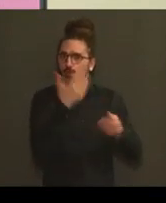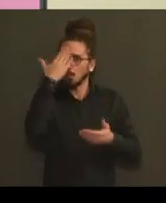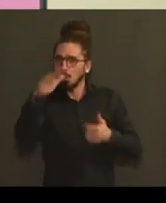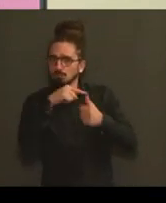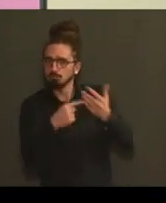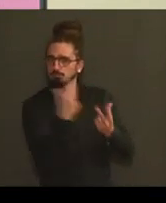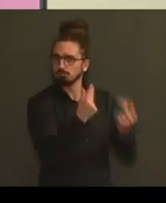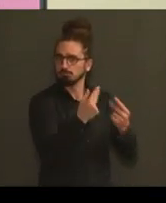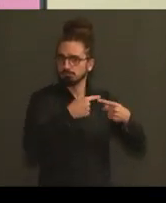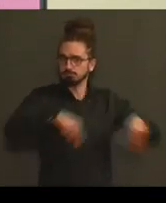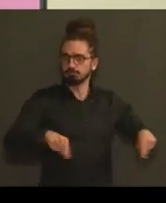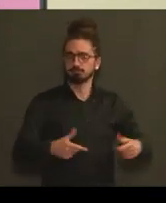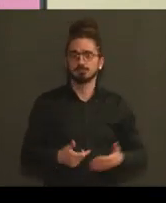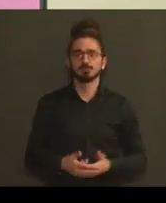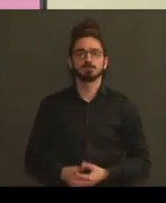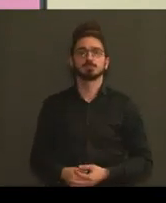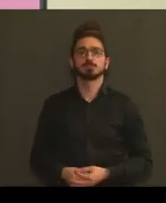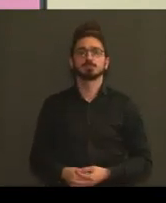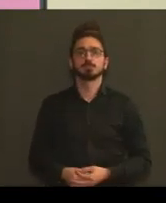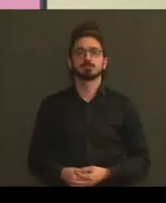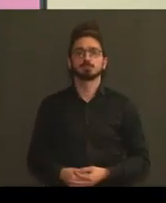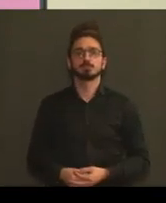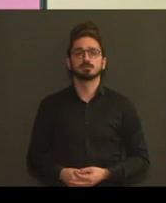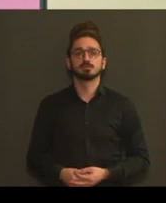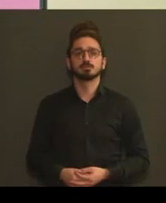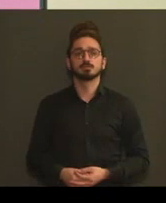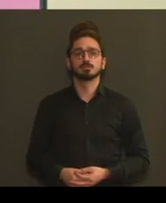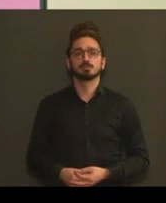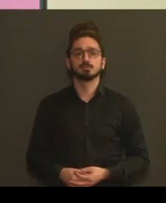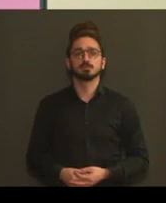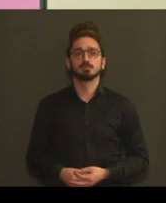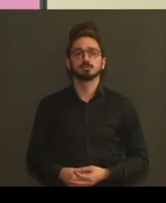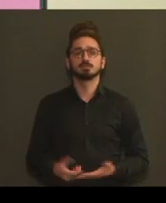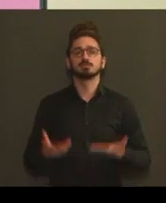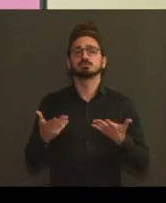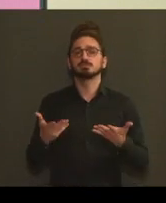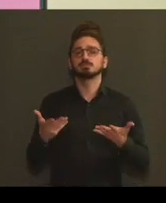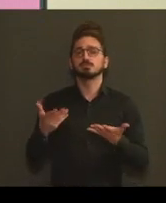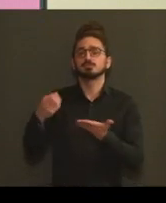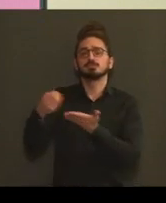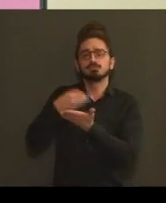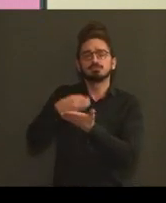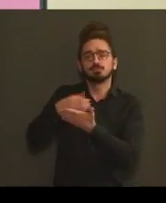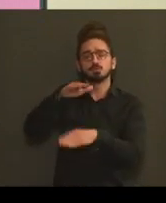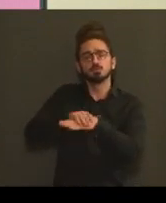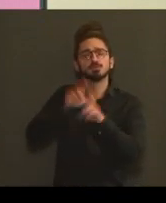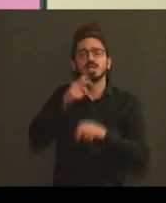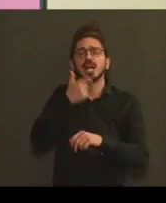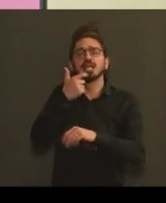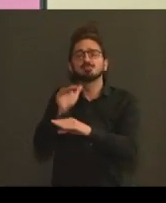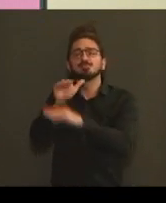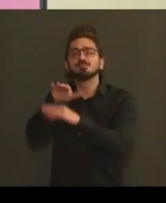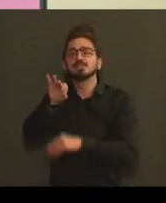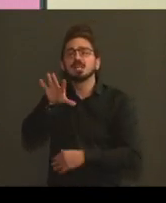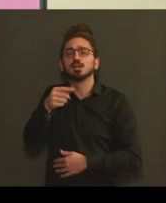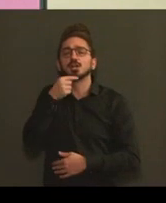vaccin AstraZeneca. Dès que des données complémentaires seront disponibles, eh bien, éventuellement, nous reverrons